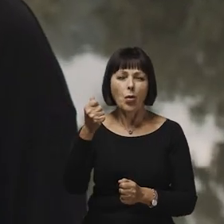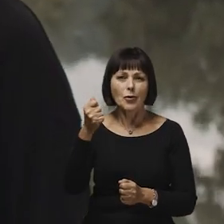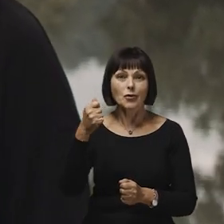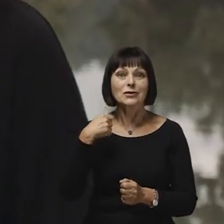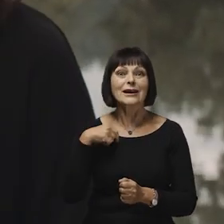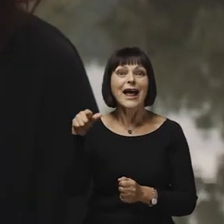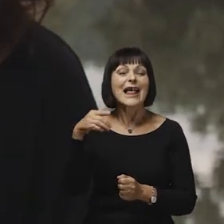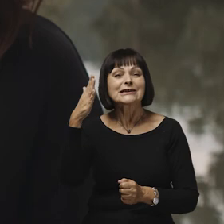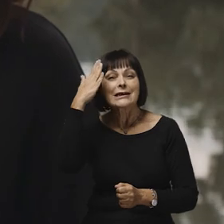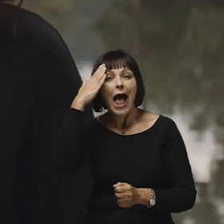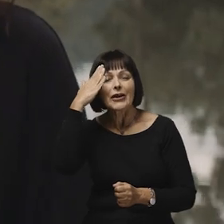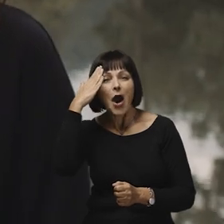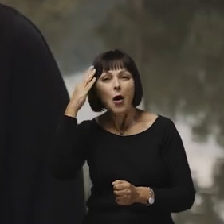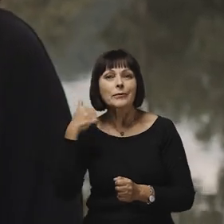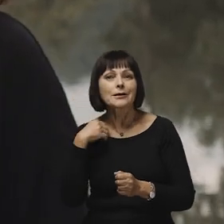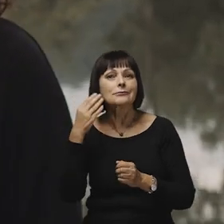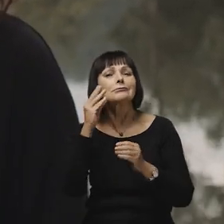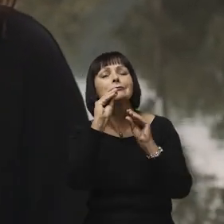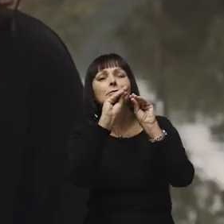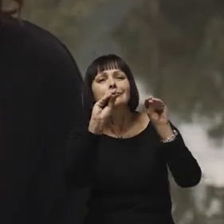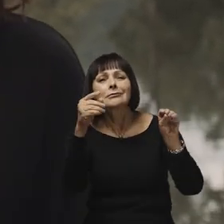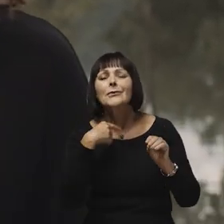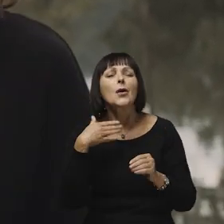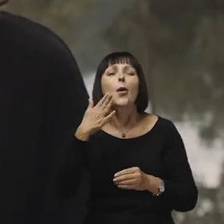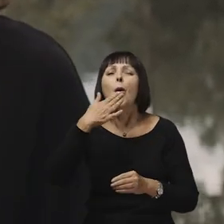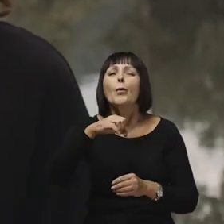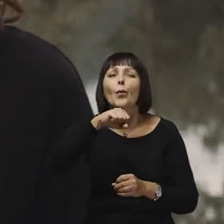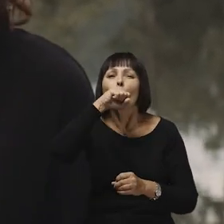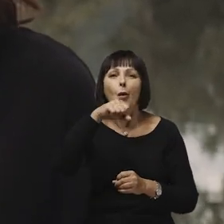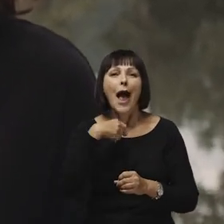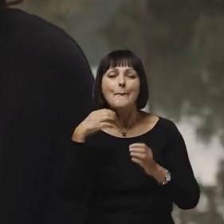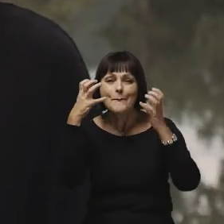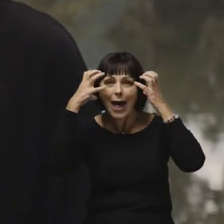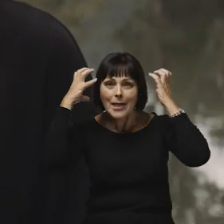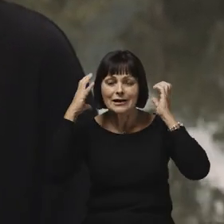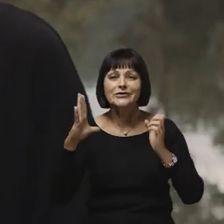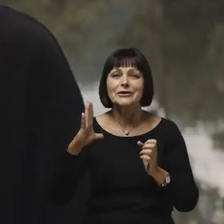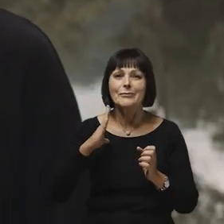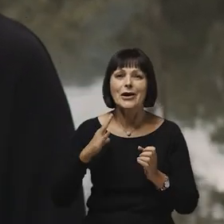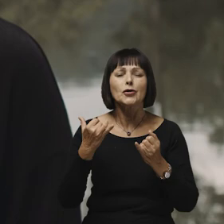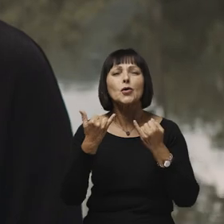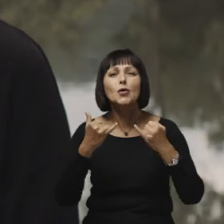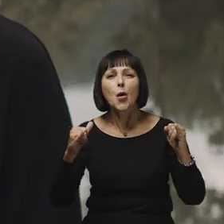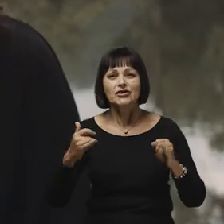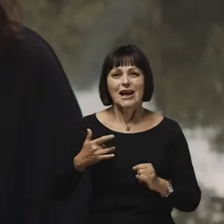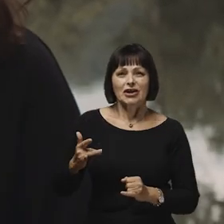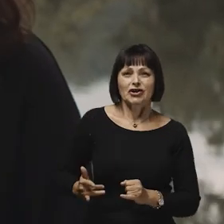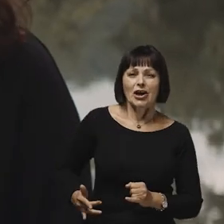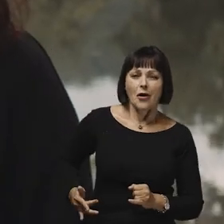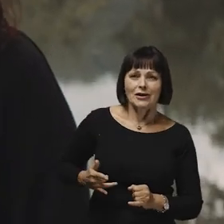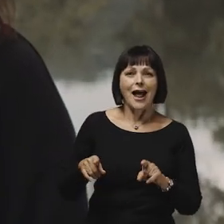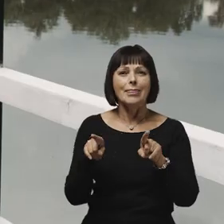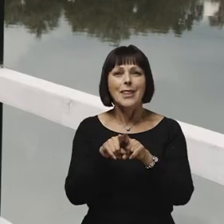Do grona jego znajomych i wielbicieli jego talentu, a także osobowości należeli m.in. arystokraci, a